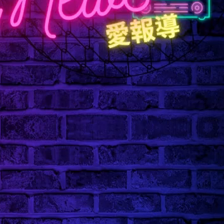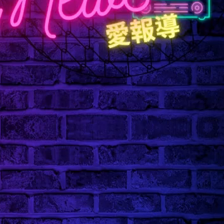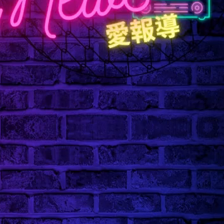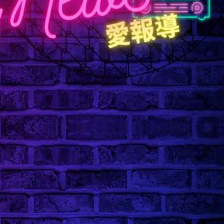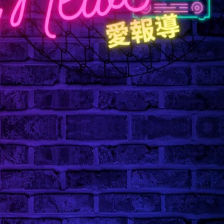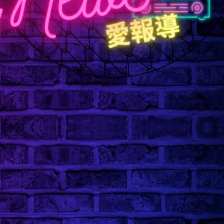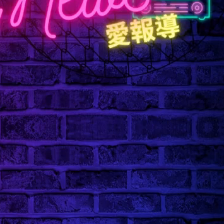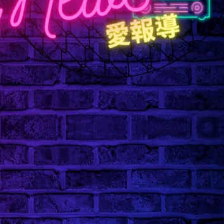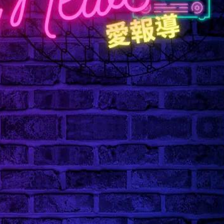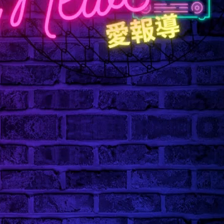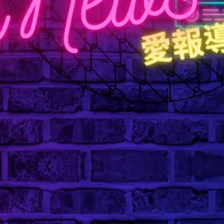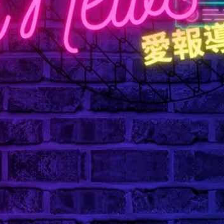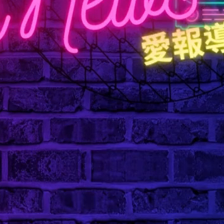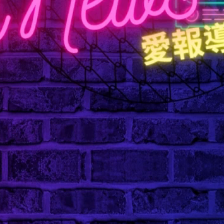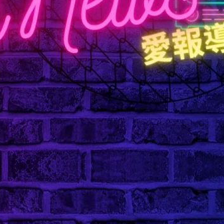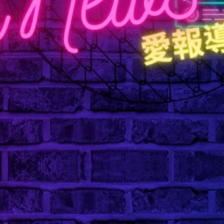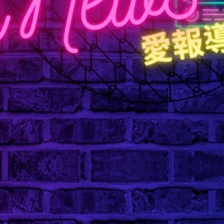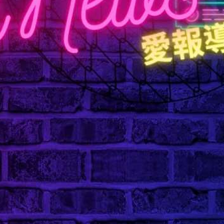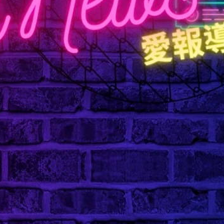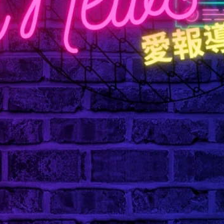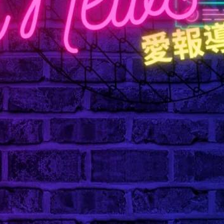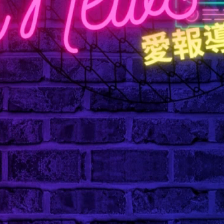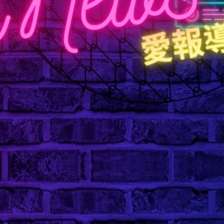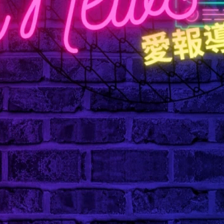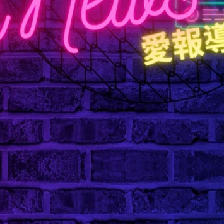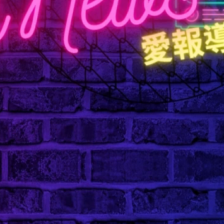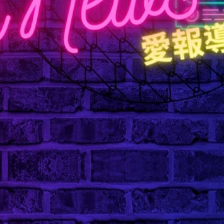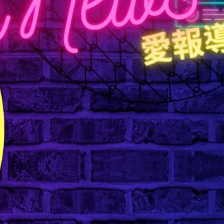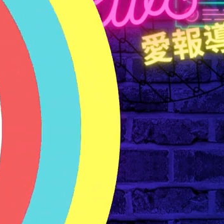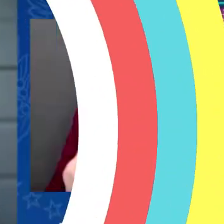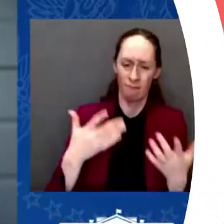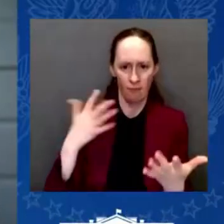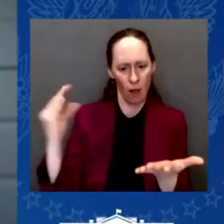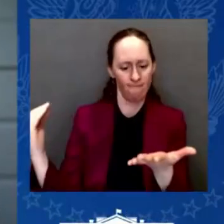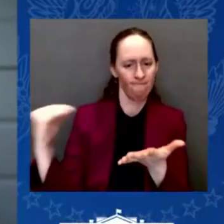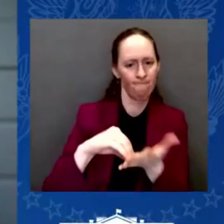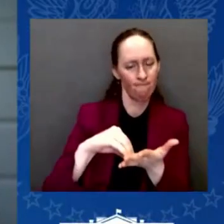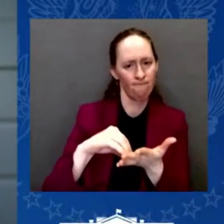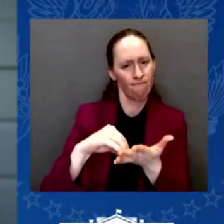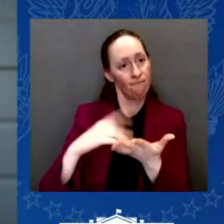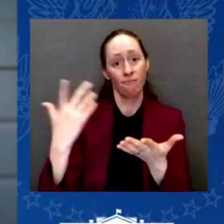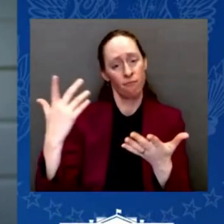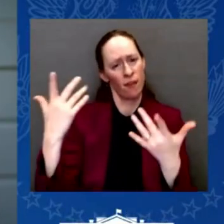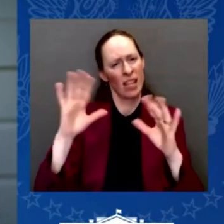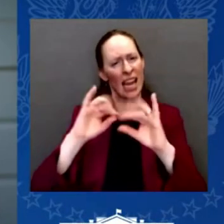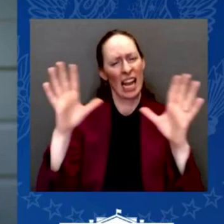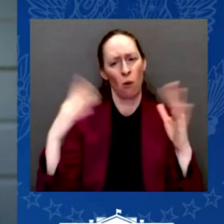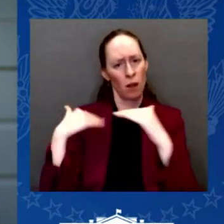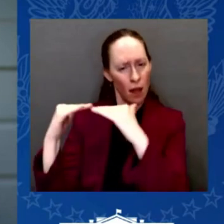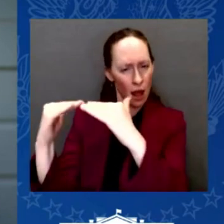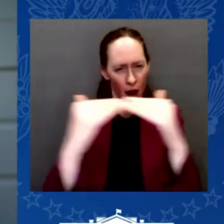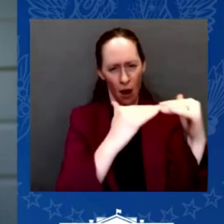说这个法律代表着美国所有的美好，所有的良善。 You know, there's nothing more